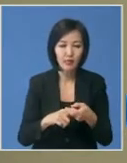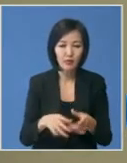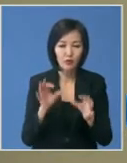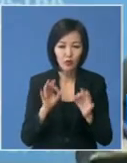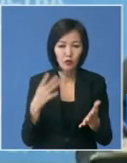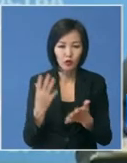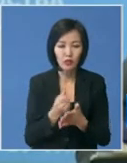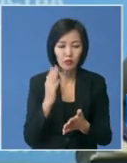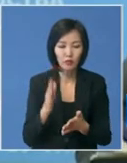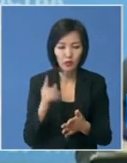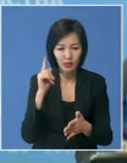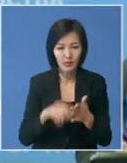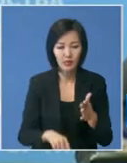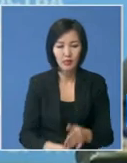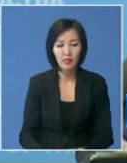сөзсіз.